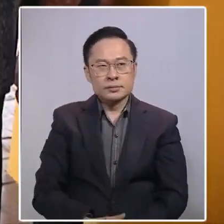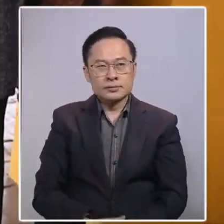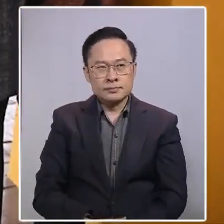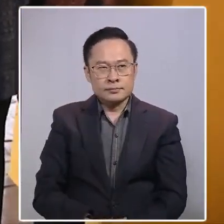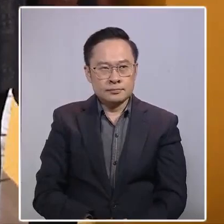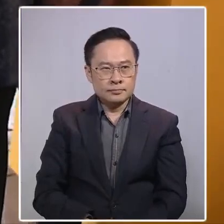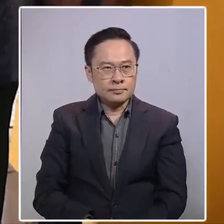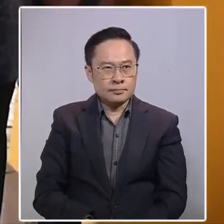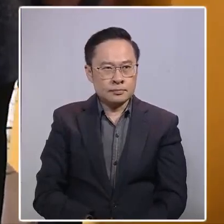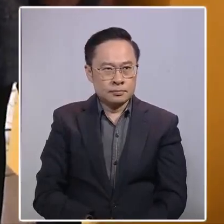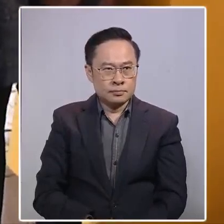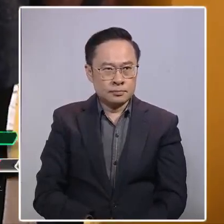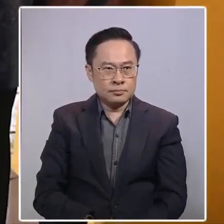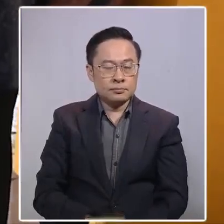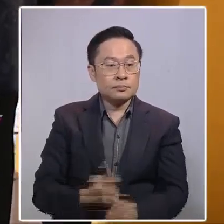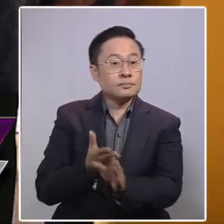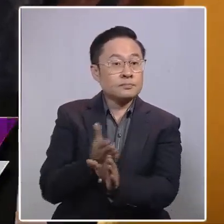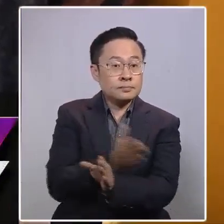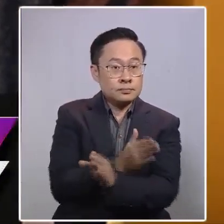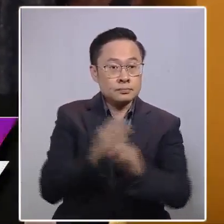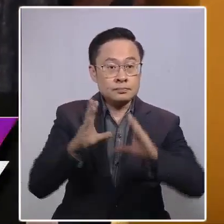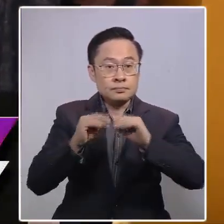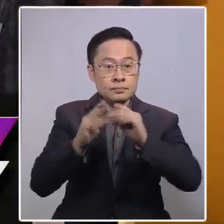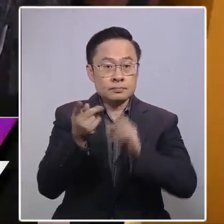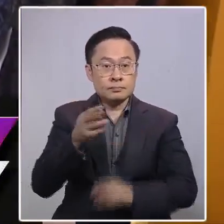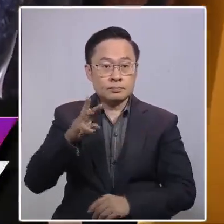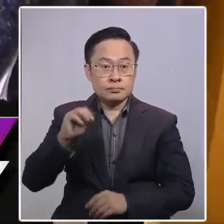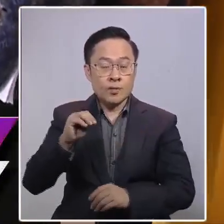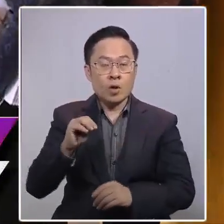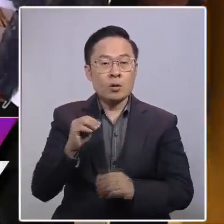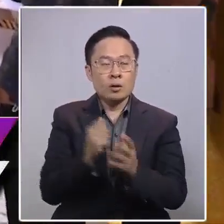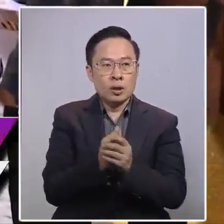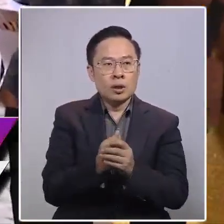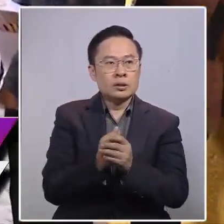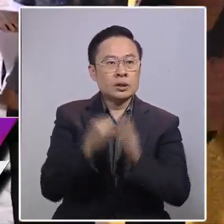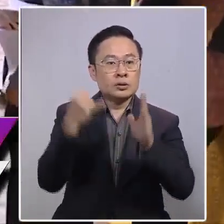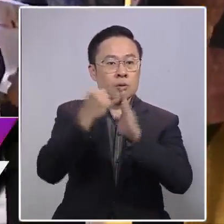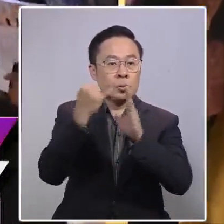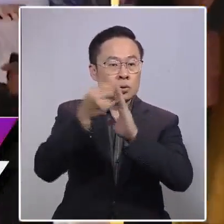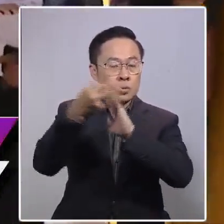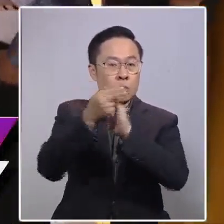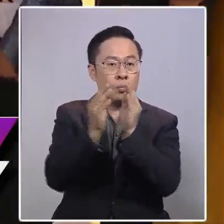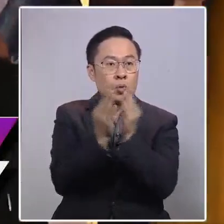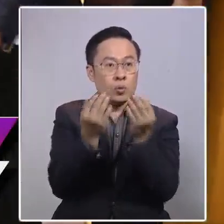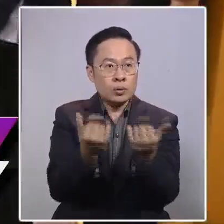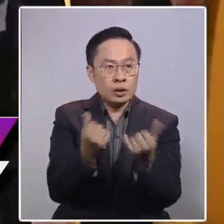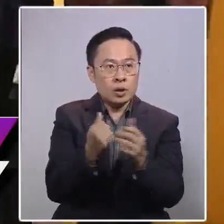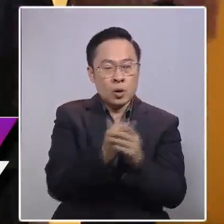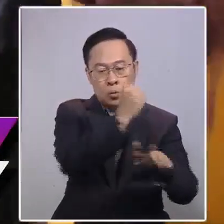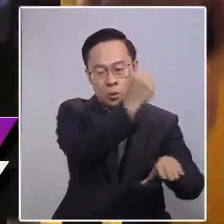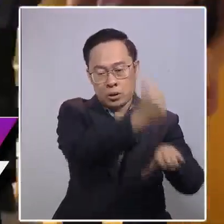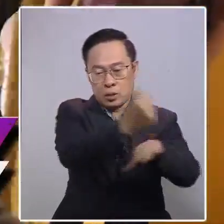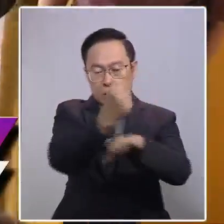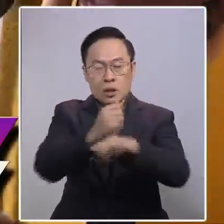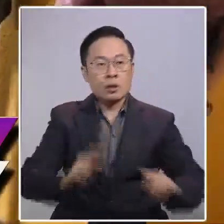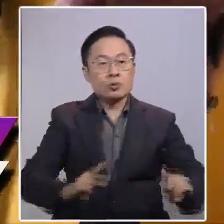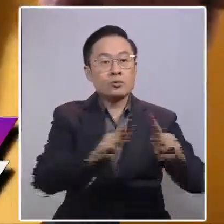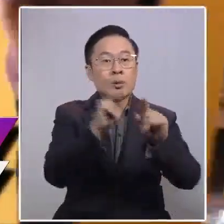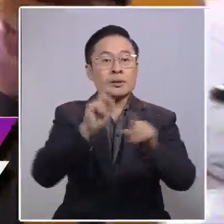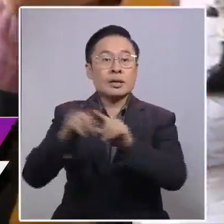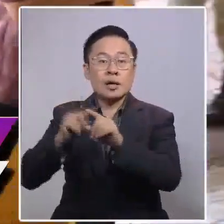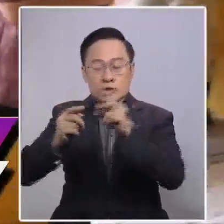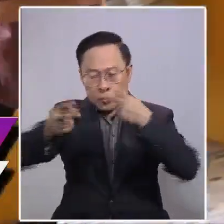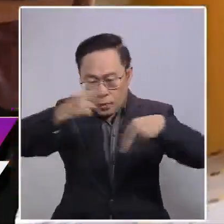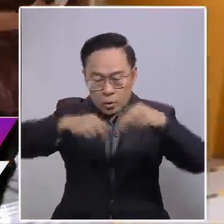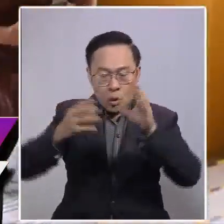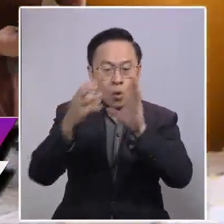ก่อนการประชุมคณะรัฐมนตรีสัญจรครั้งแรกที่จังหวัดหนองบัวลำภูจะเริ่มขึ้นในวันพรุ่งนี้วันนี้จึงเป็นวันที่บรรดารัฐมนตรีจะลงพื้นที่กลุ่มจังหวัดภาคตะวัน